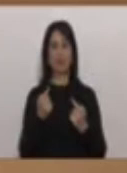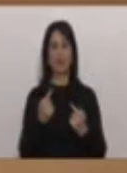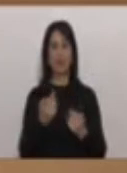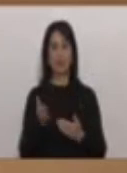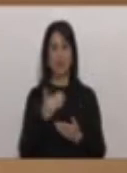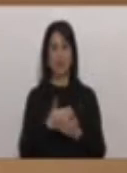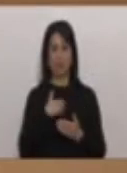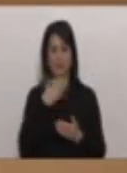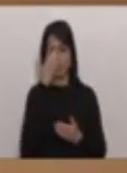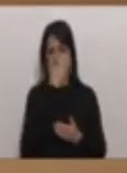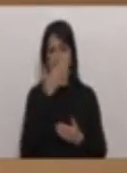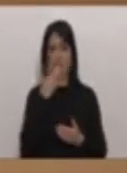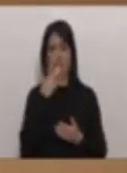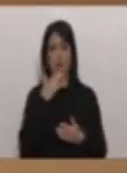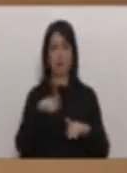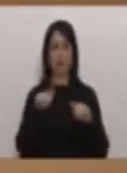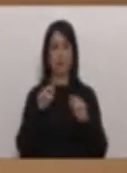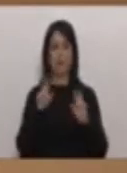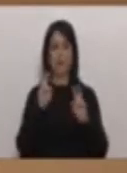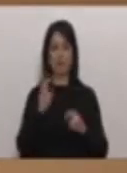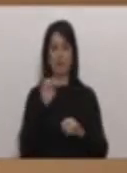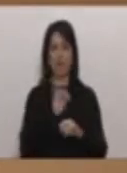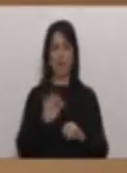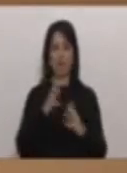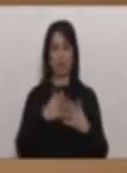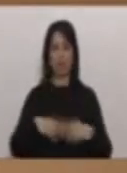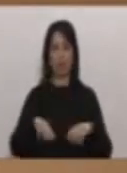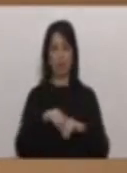ერის ეროვნული გადაწყვეტილების, ევროპული ოჯახის